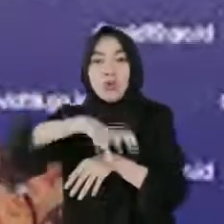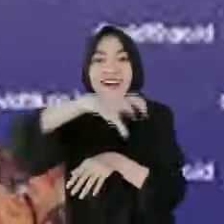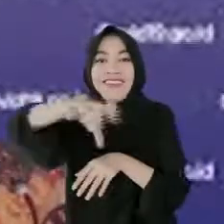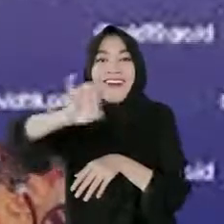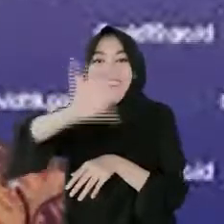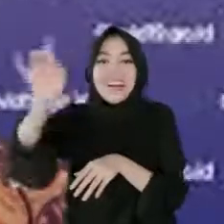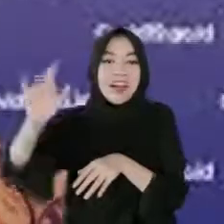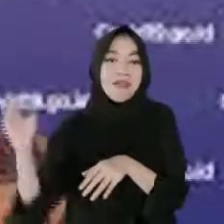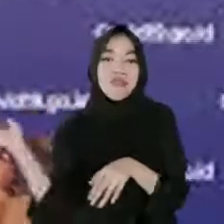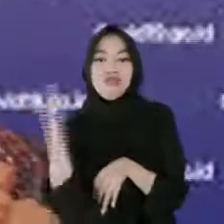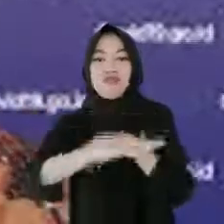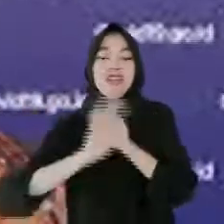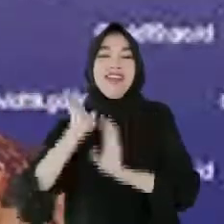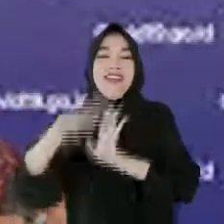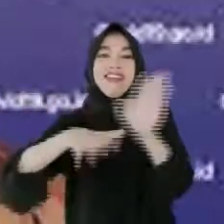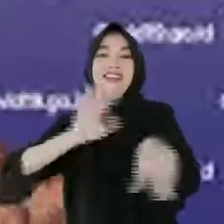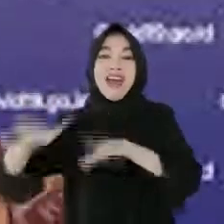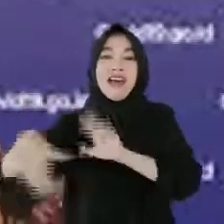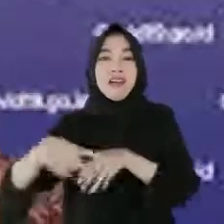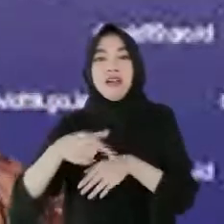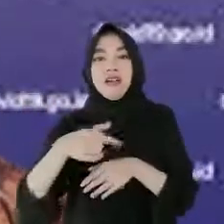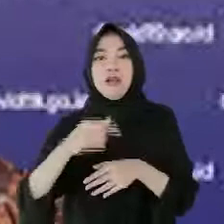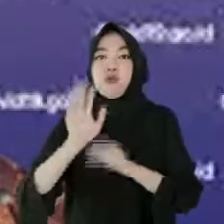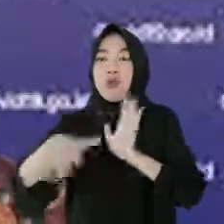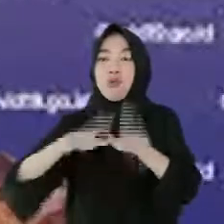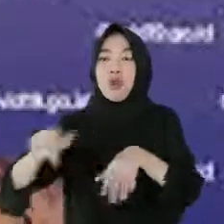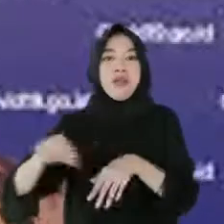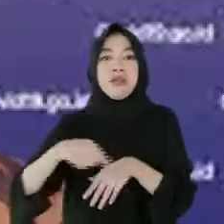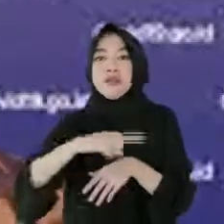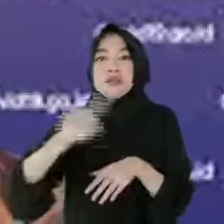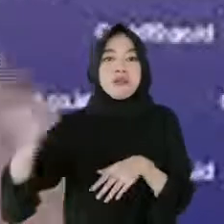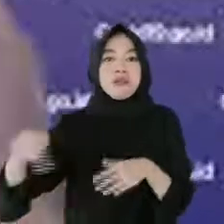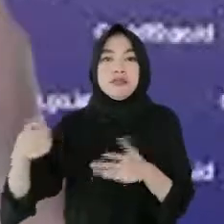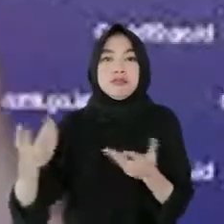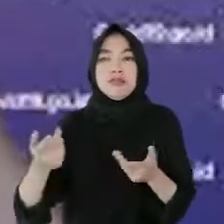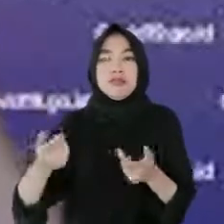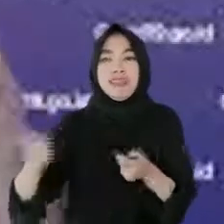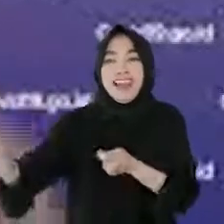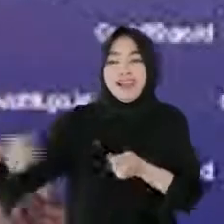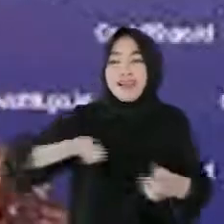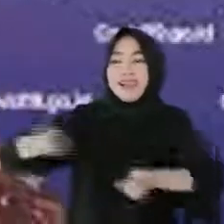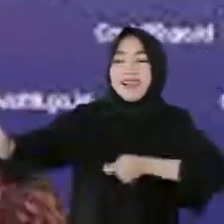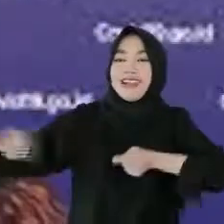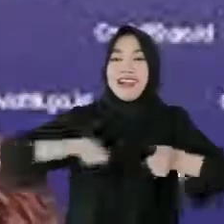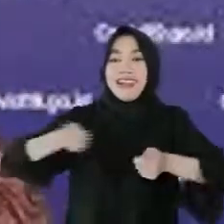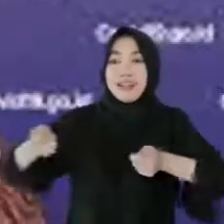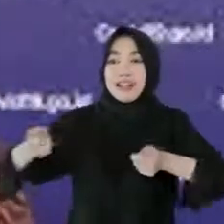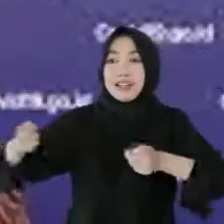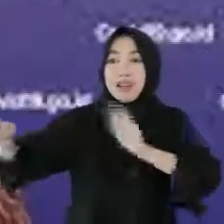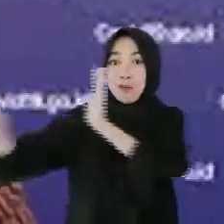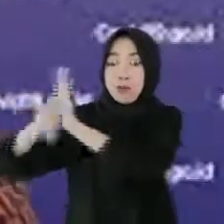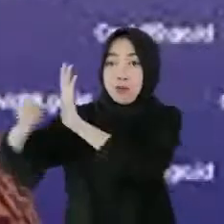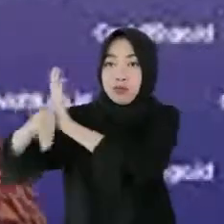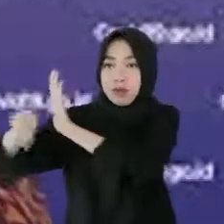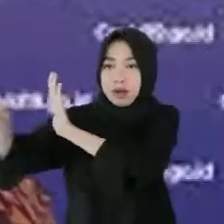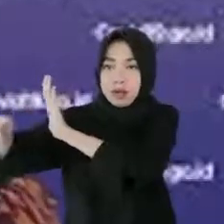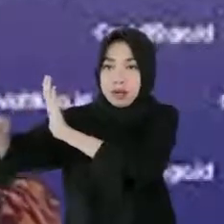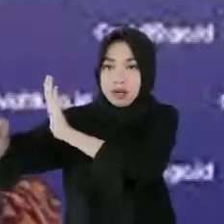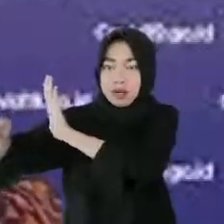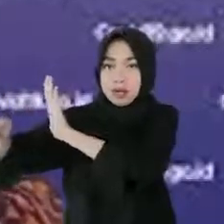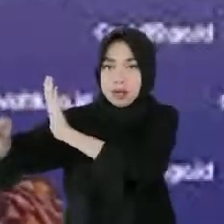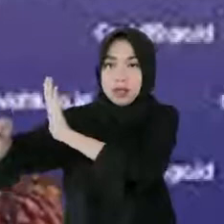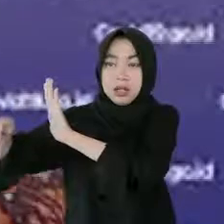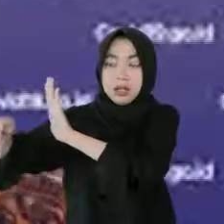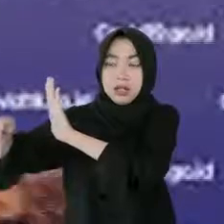banyak ndak jadi luar Papua yang hadir Nah bagaimana untuk pengendalian ini sehingga kemudian yang dari Papua ini